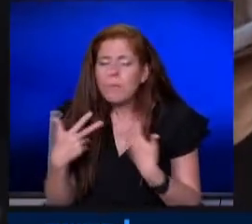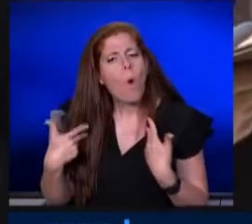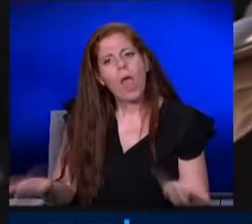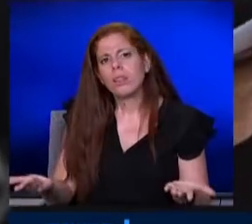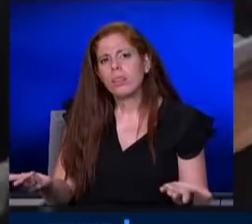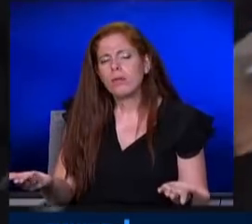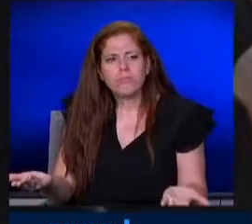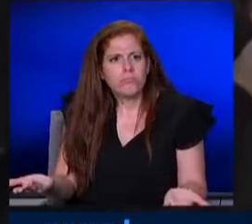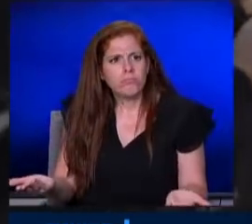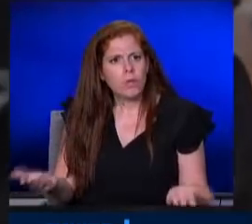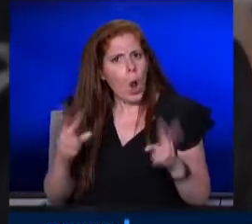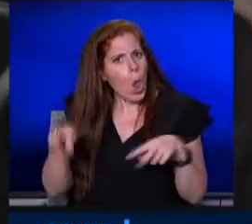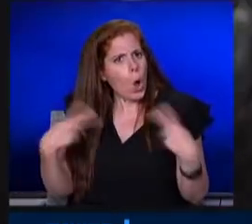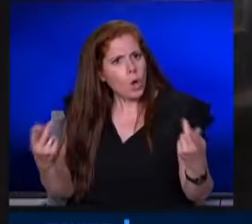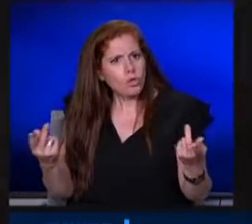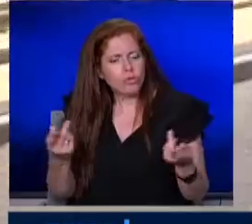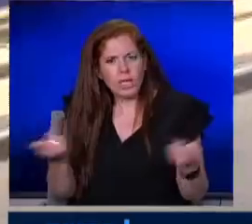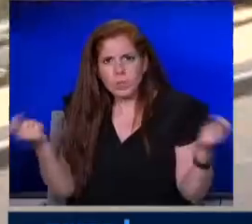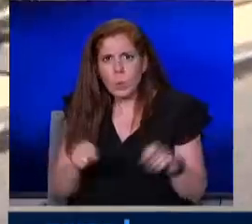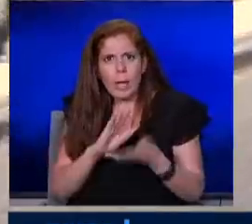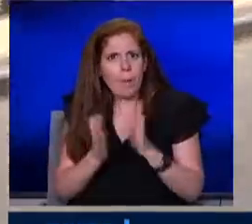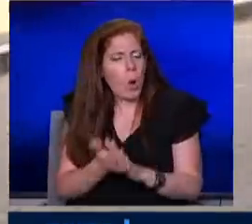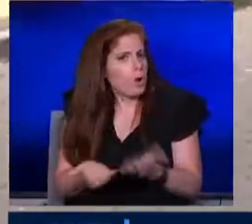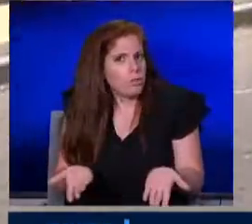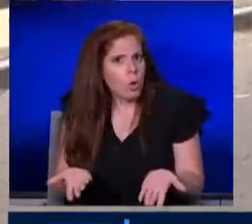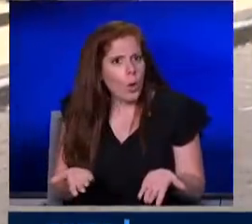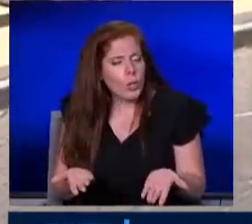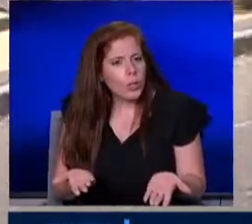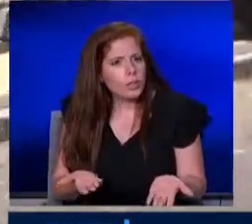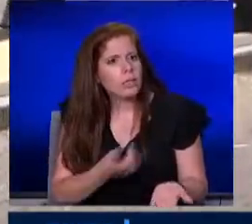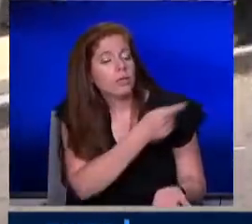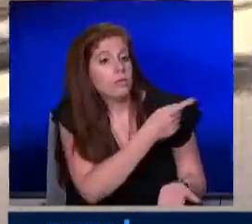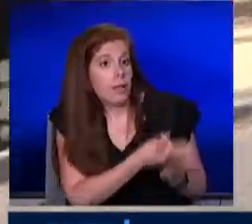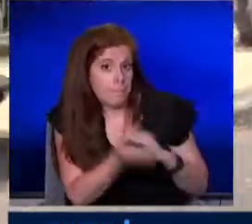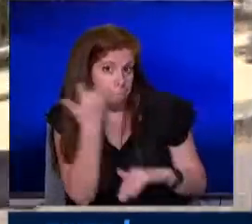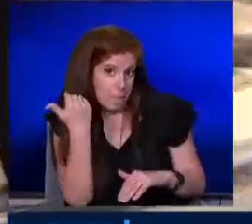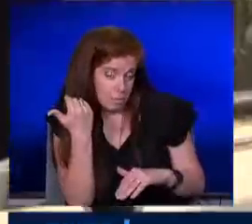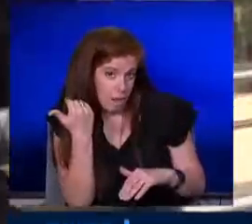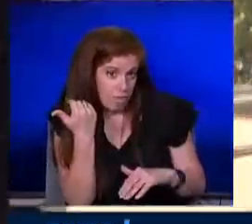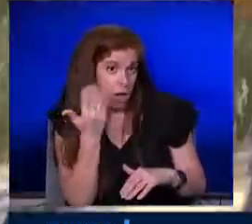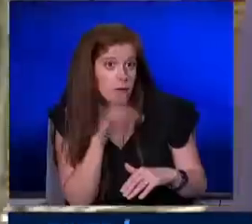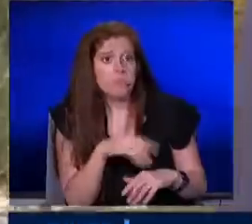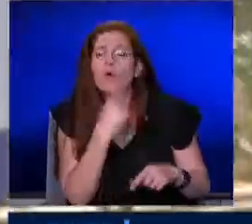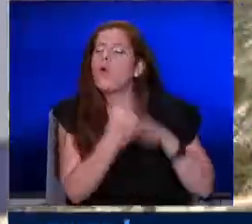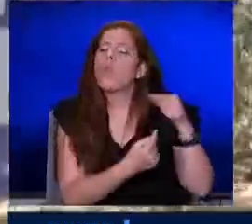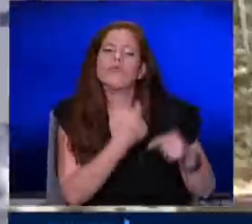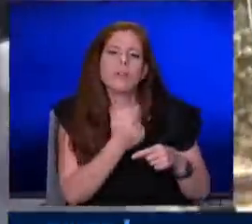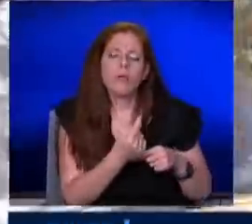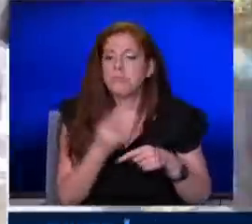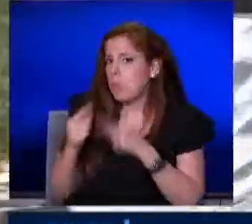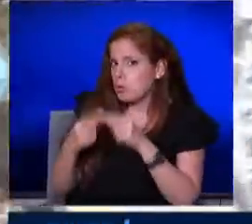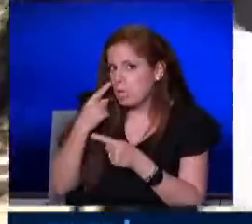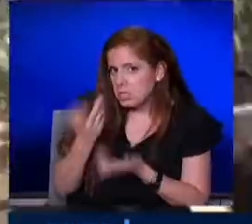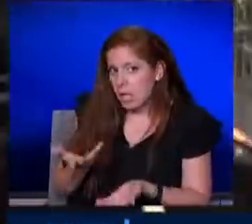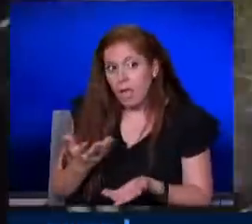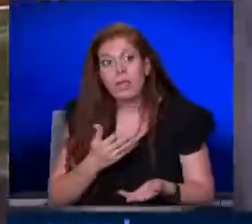הם לא יכול להיות שסוגרים פה את כל העסק, זה לא יכול להיות. באת לפה בדרך כלל בעבר גם? כל שנה. ואיך זה נראה השנה? אם